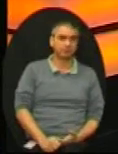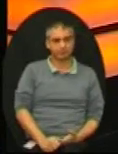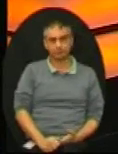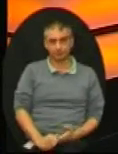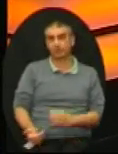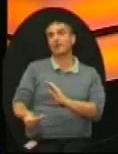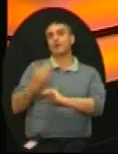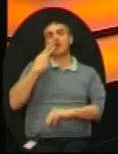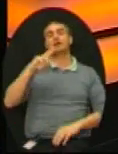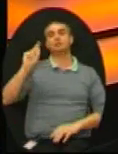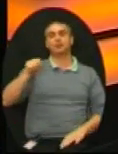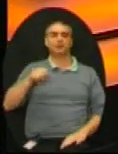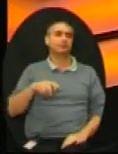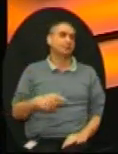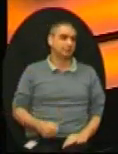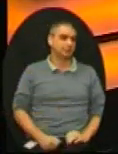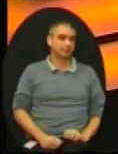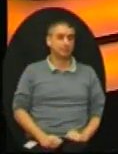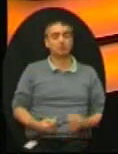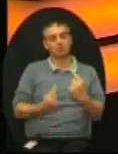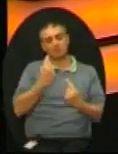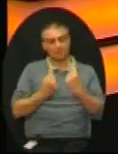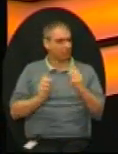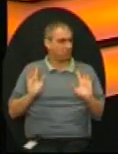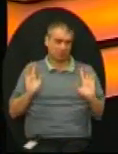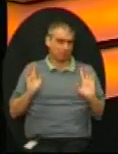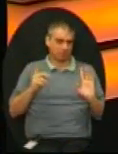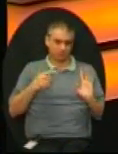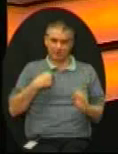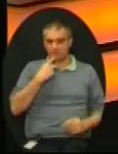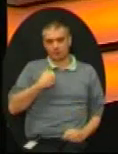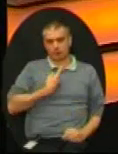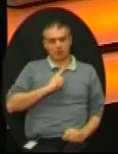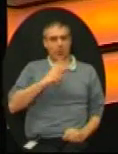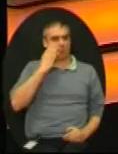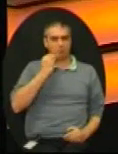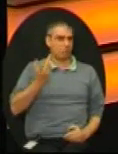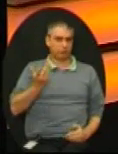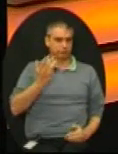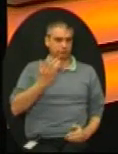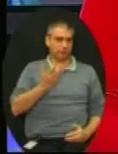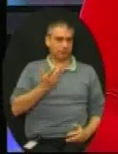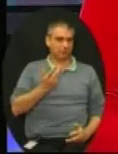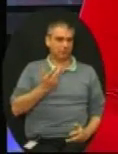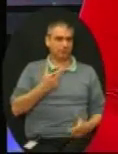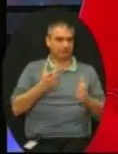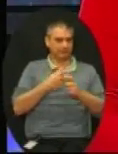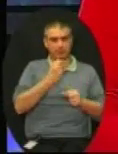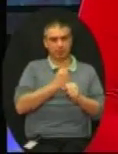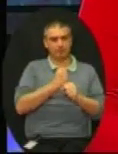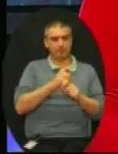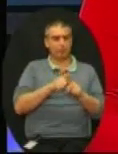אפילו מאז השבעת הכנסת. זה מדי פעם, ואני לא הסתרתי את אי-שביעות הרצון שלי מכך שהסיעה